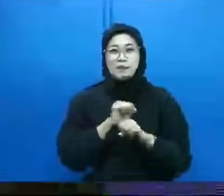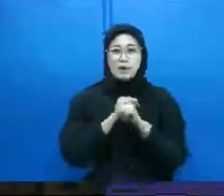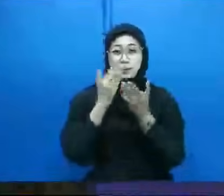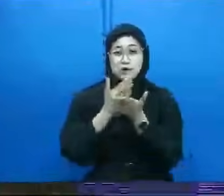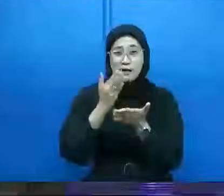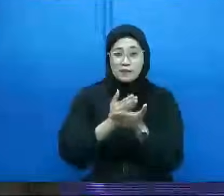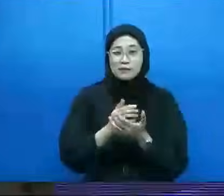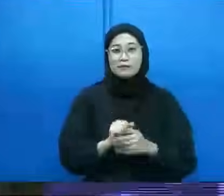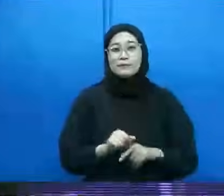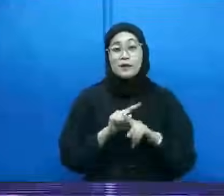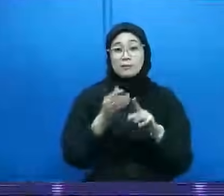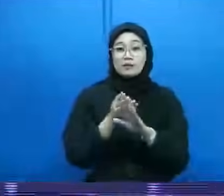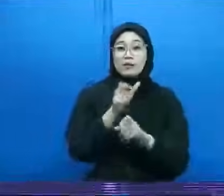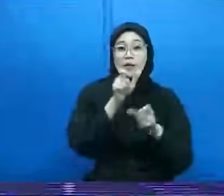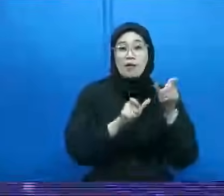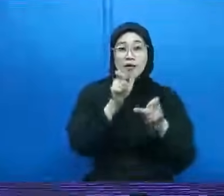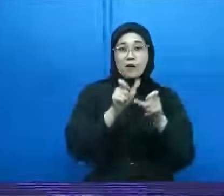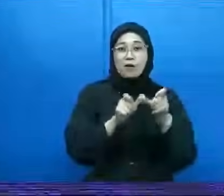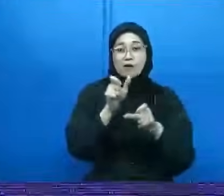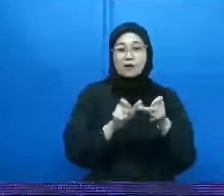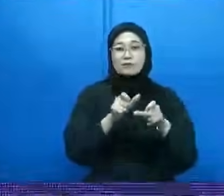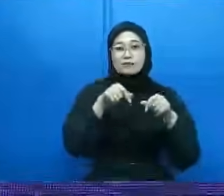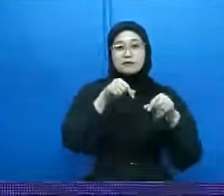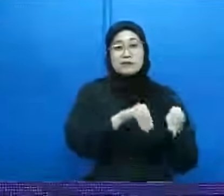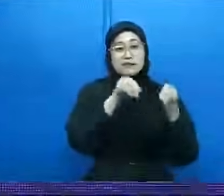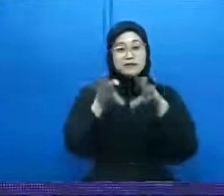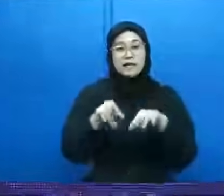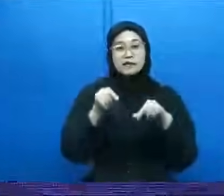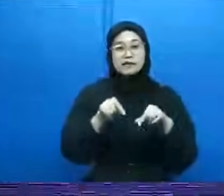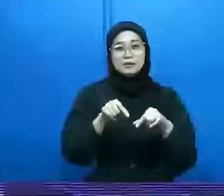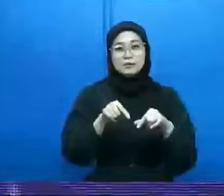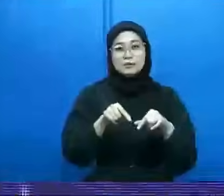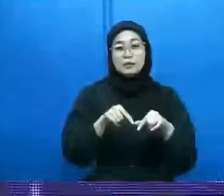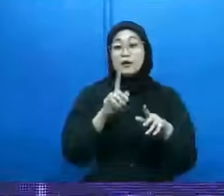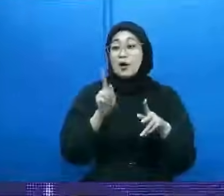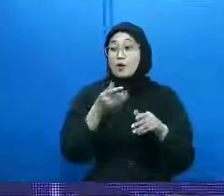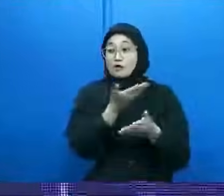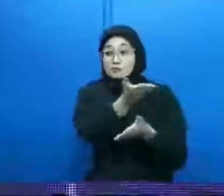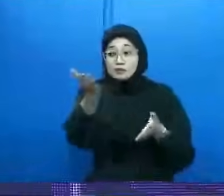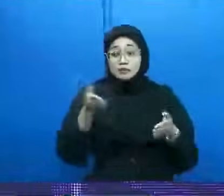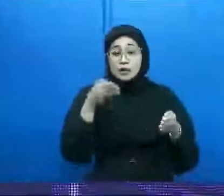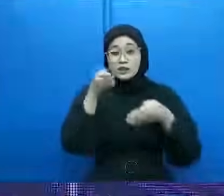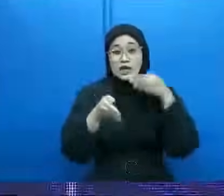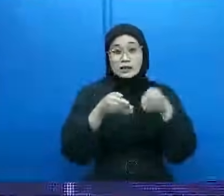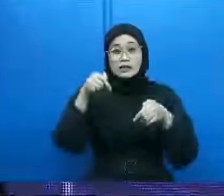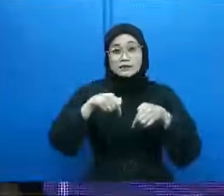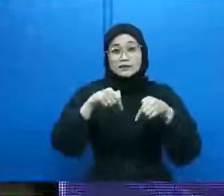pertama kali yang didapatkan itu bukan dunia. Dimohon maaf ya, kalau teman-teman datang ke sini hanya mencari dunia untuk hijrah, Anda